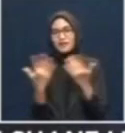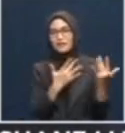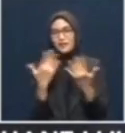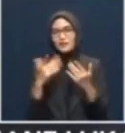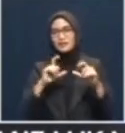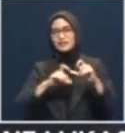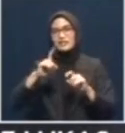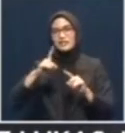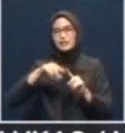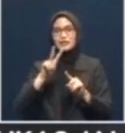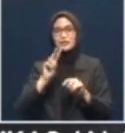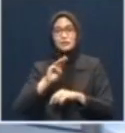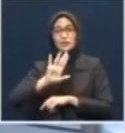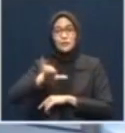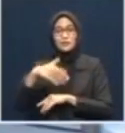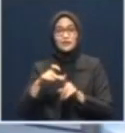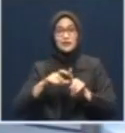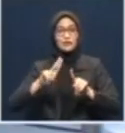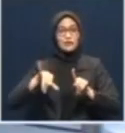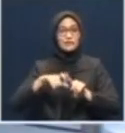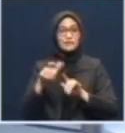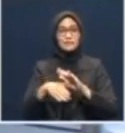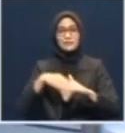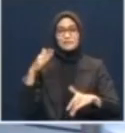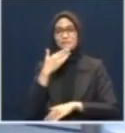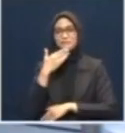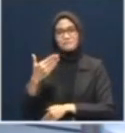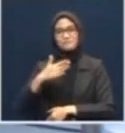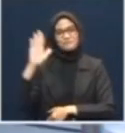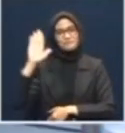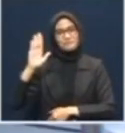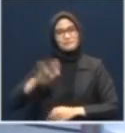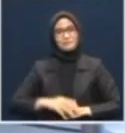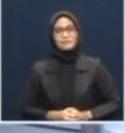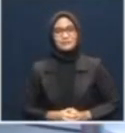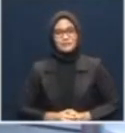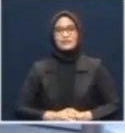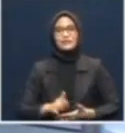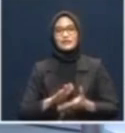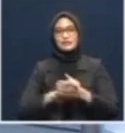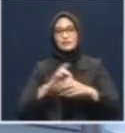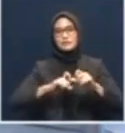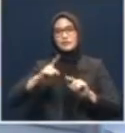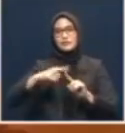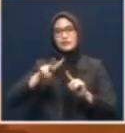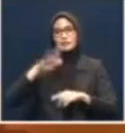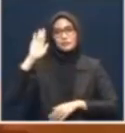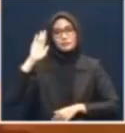ke-33 hari ini. Saya David Rizal pamit dari layar SCTV. Terima kasih. Salam SCTV.